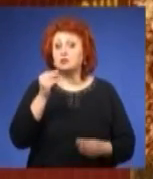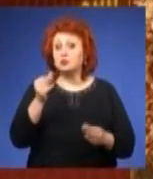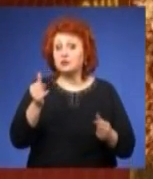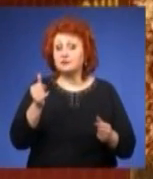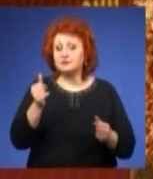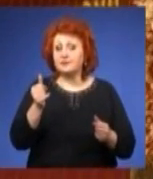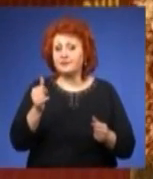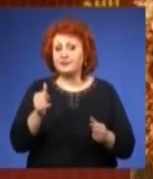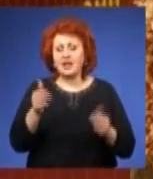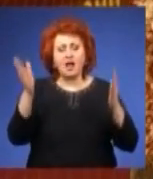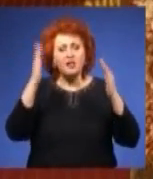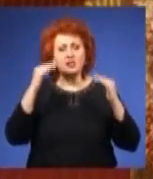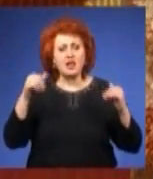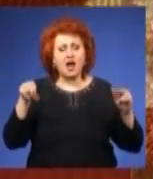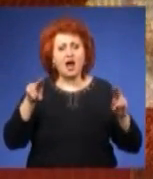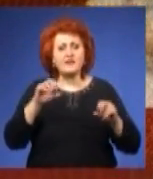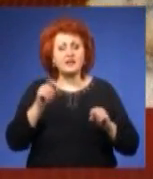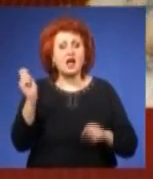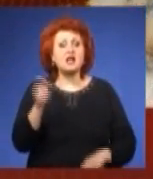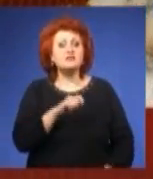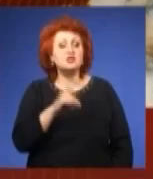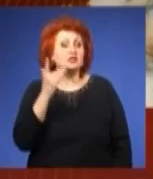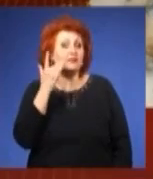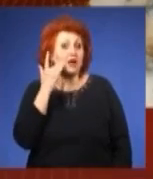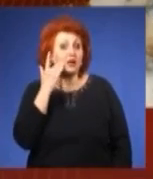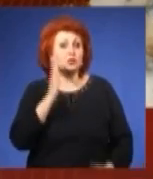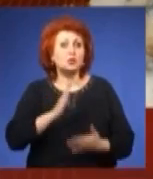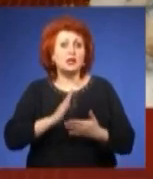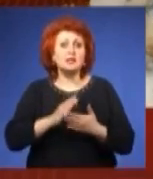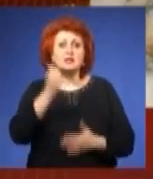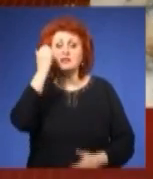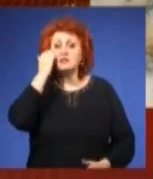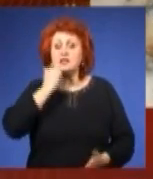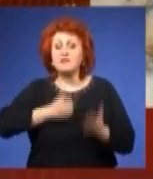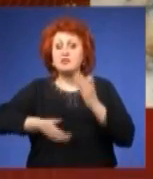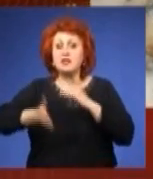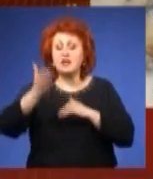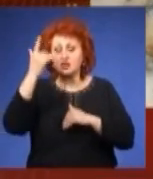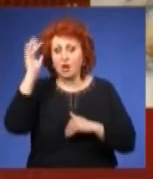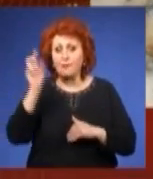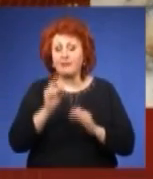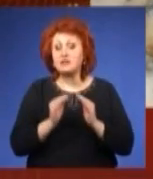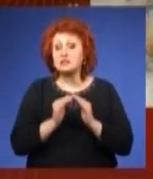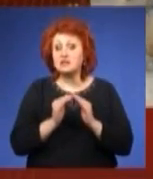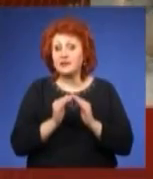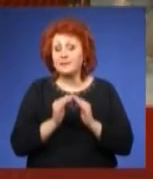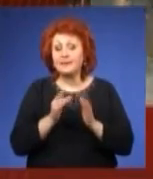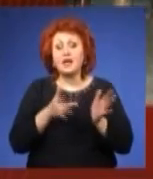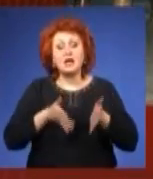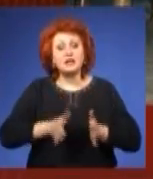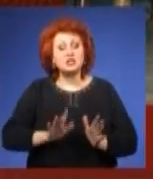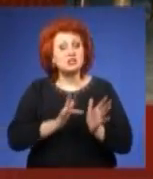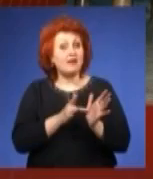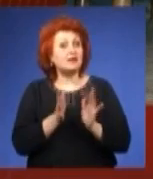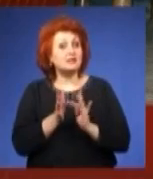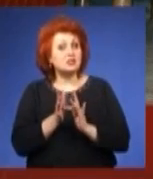дуб. Лавры святого Савы Освященного, который является одним из древнейших общежительных монастырей. Храм